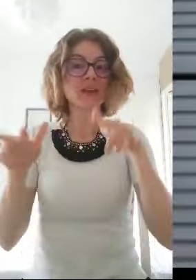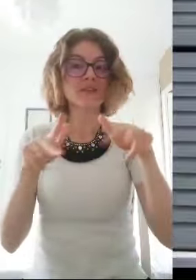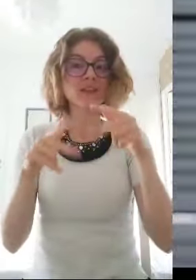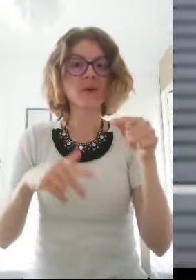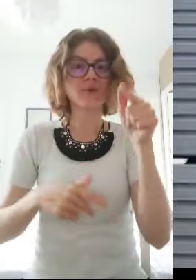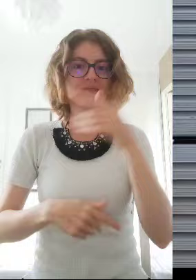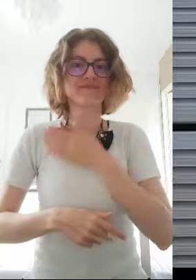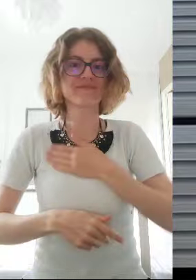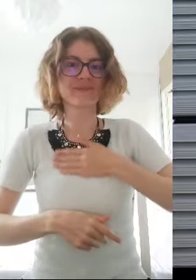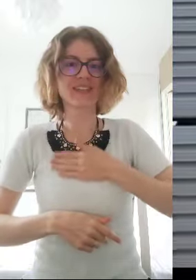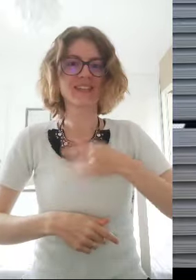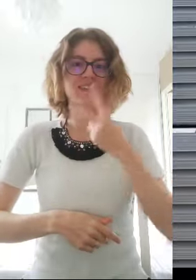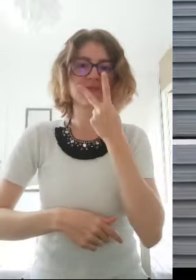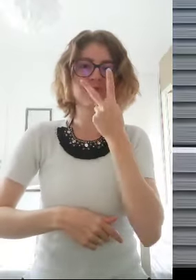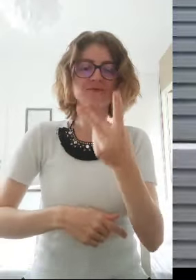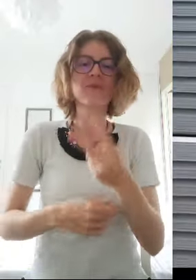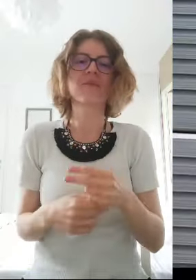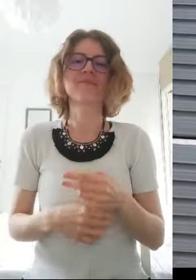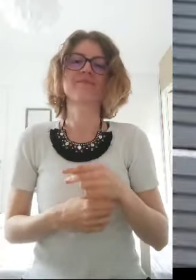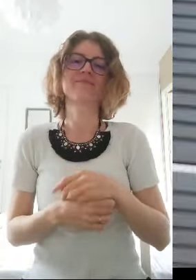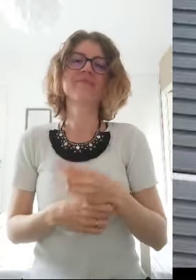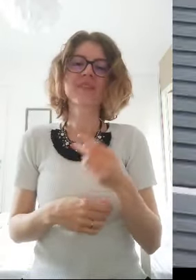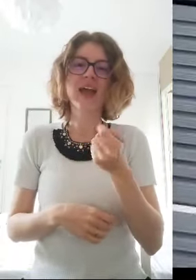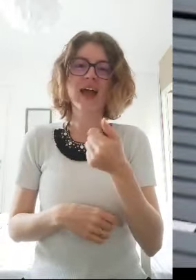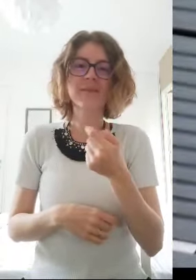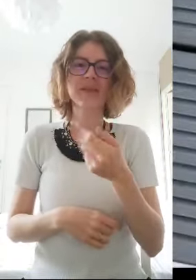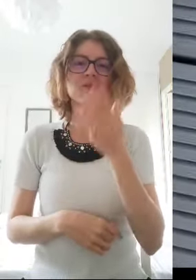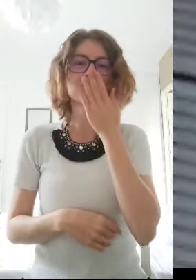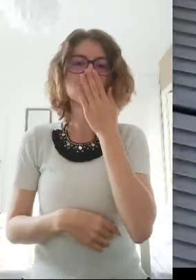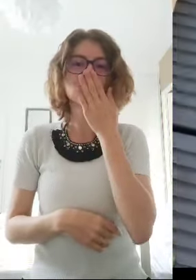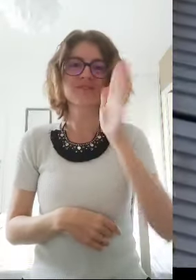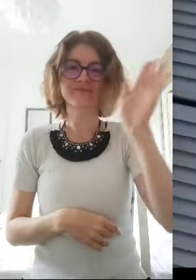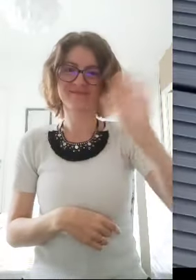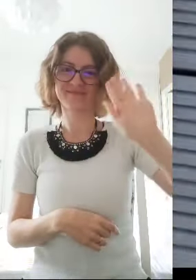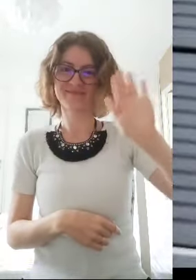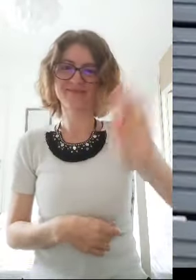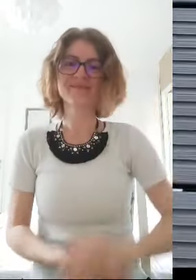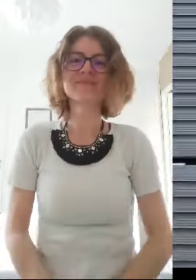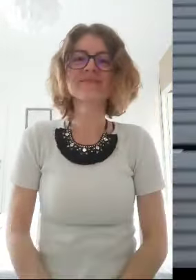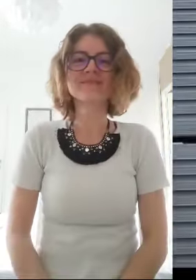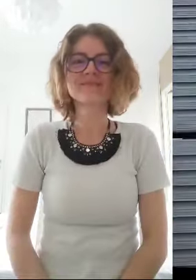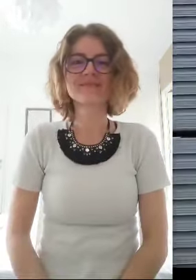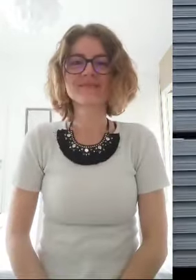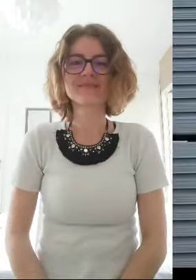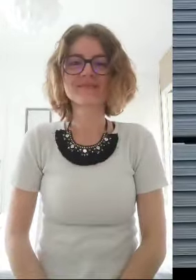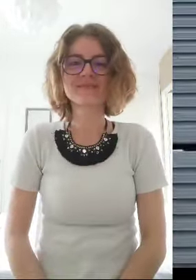Voilà les amis, j'espère que cette vidéo vous aura plu et n'hésitez pas à me dire ce que vous en avez pensé. Salut!